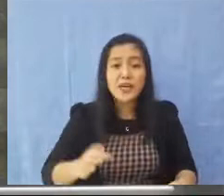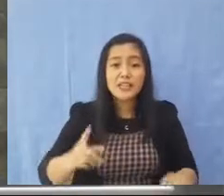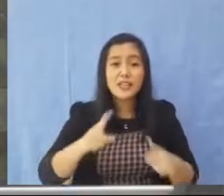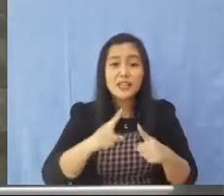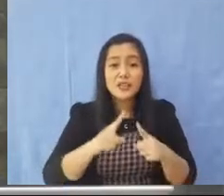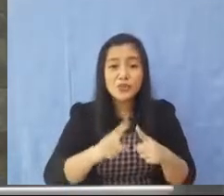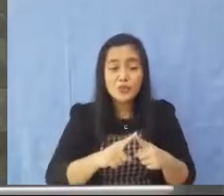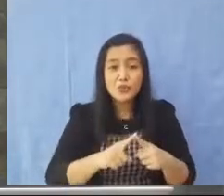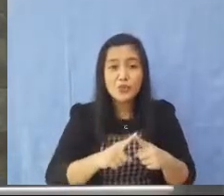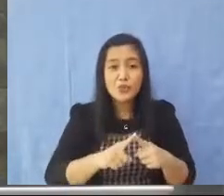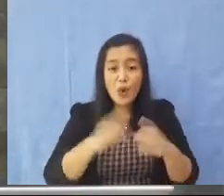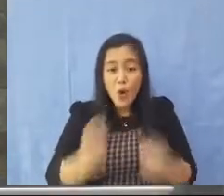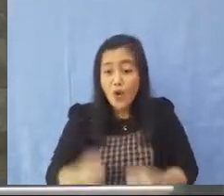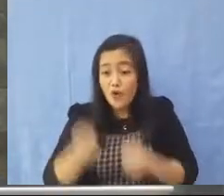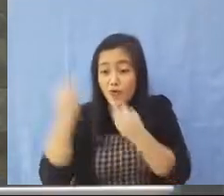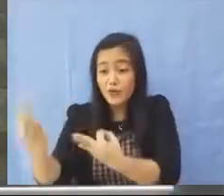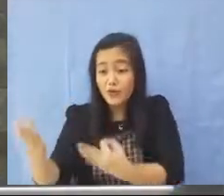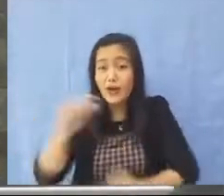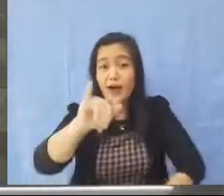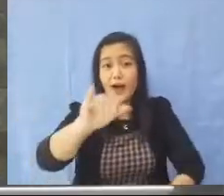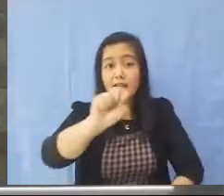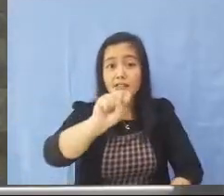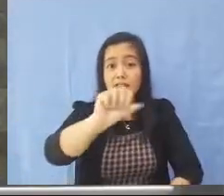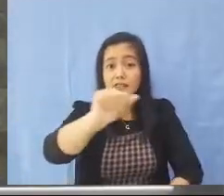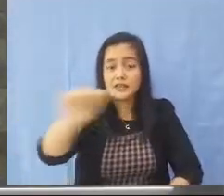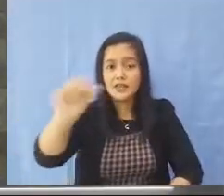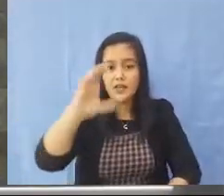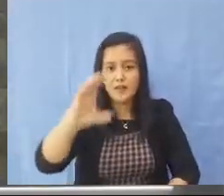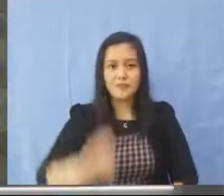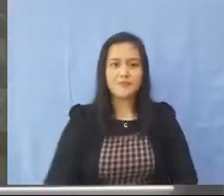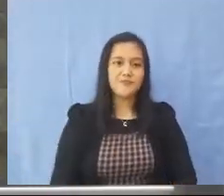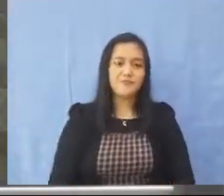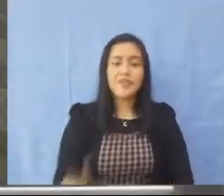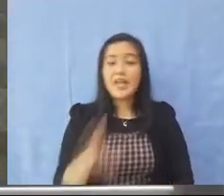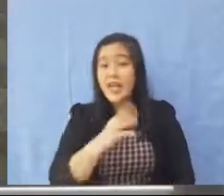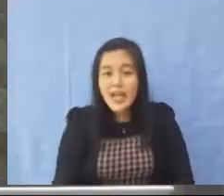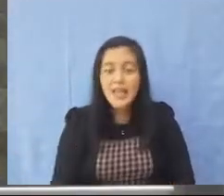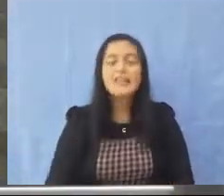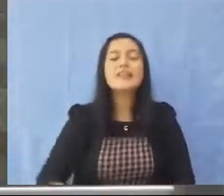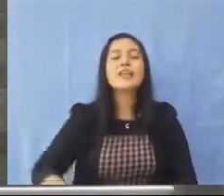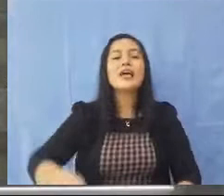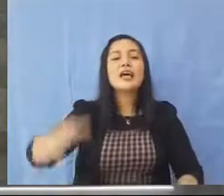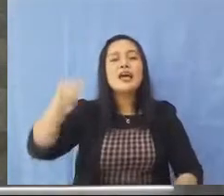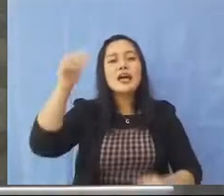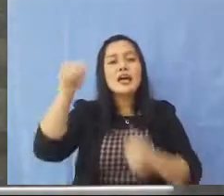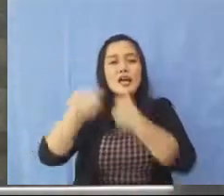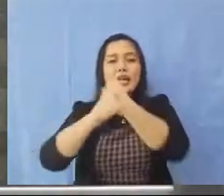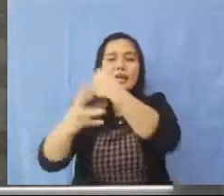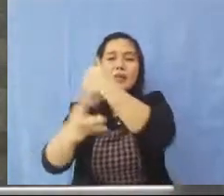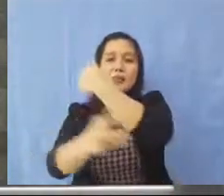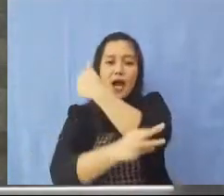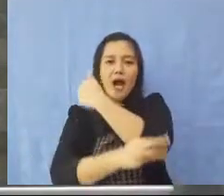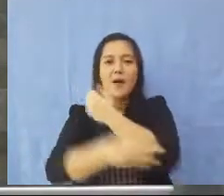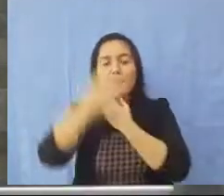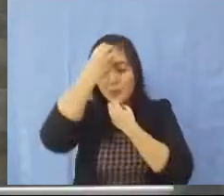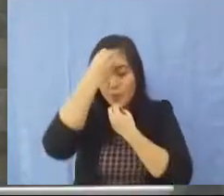faithfulness, he obeyed God na i-sacrifice si Isaac. Nakita yun ng Diyos. Kaya ano nakita yun ng